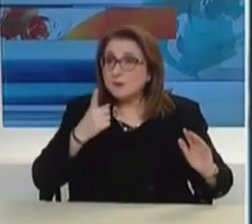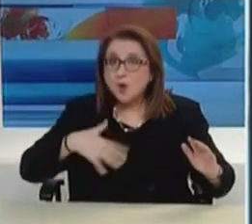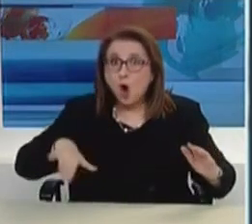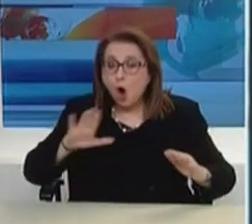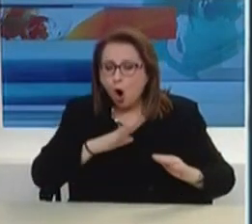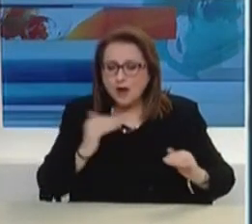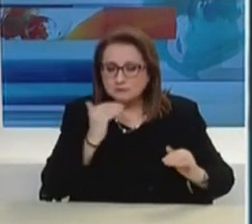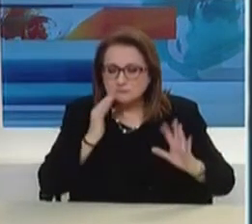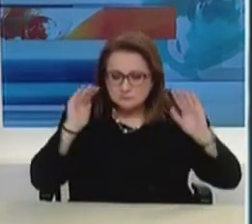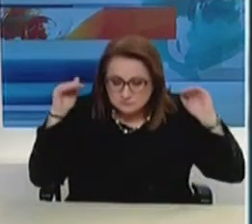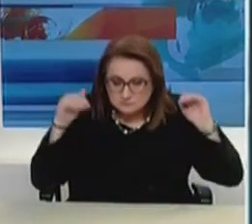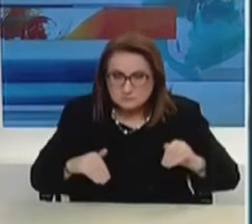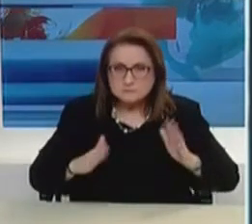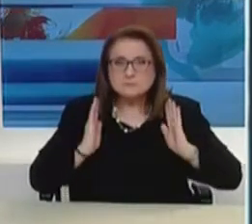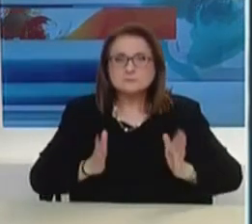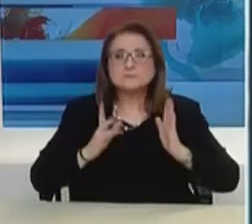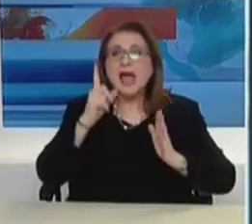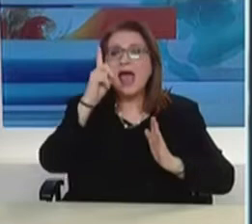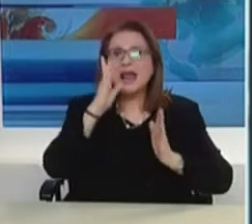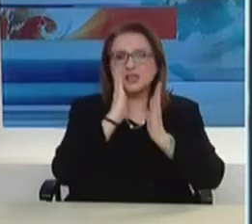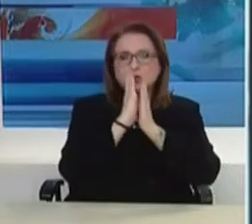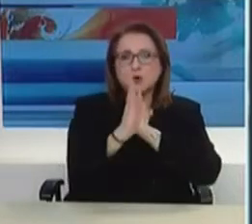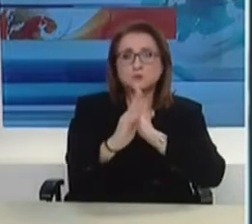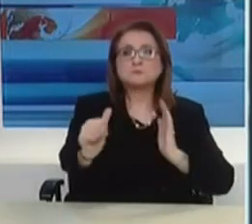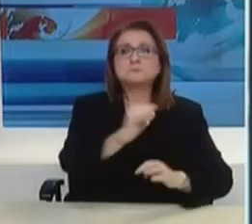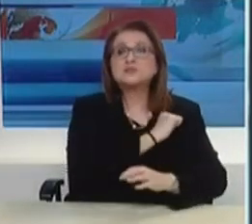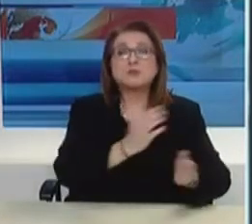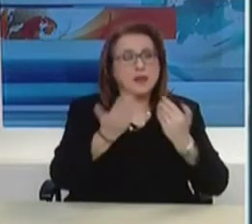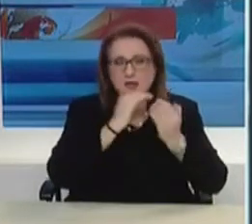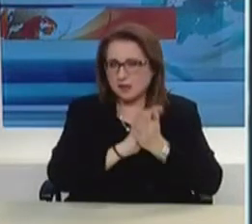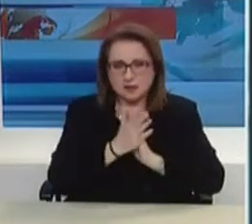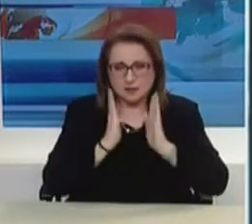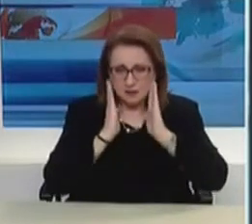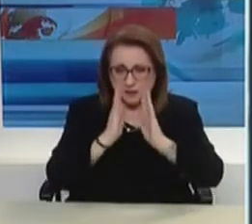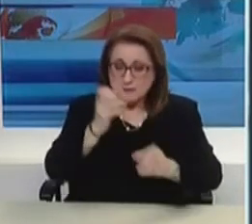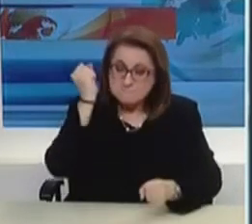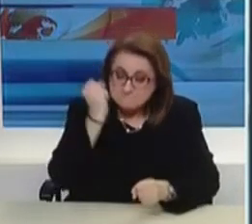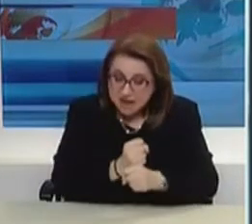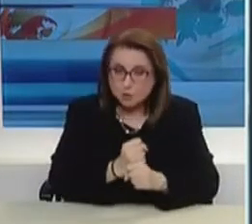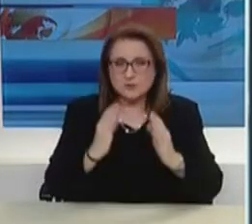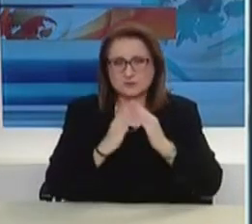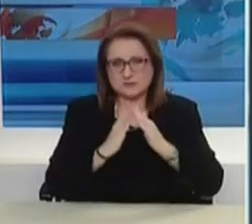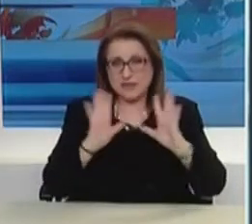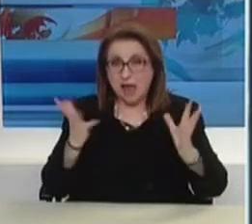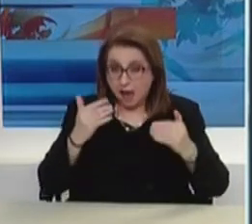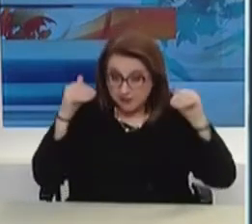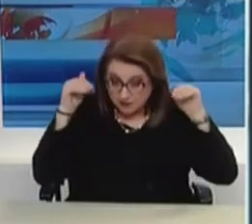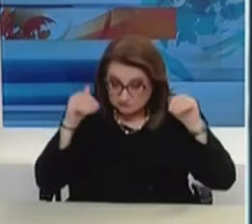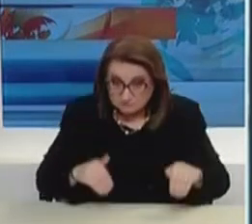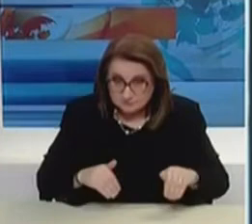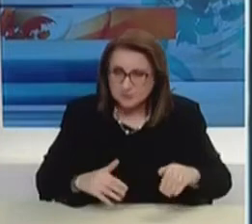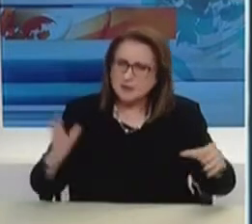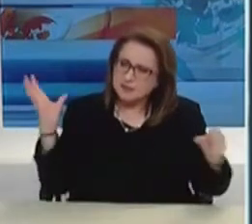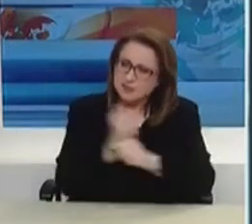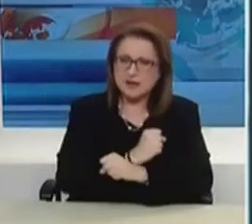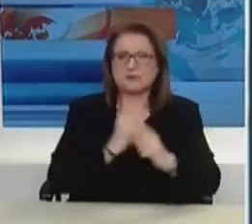στόχο θα φέρει το αποτέλεσμα. Μένουμε σπίτι. Όσο πιο αυστηρά το τηρήσουμε, τόσο πιο γρήγορα θα κερδίσουμε τη μάχη. Θα κερδίσουμε